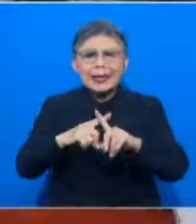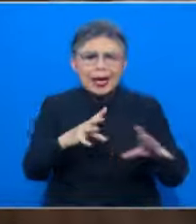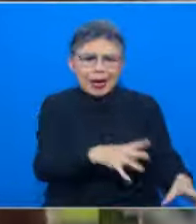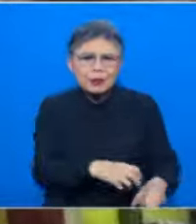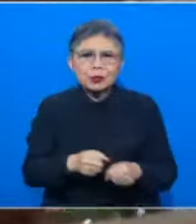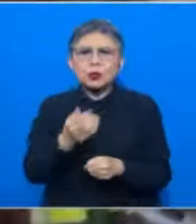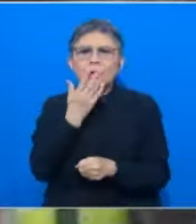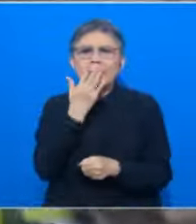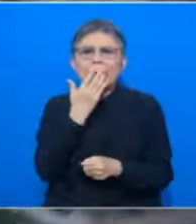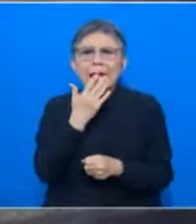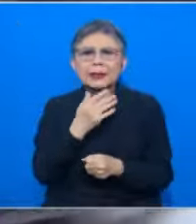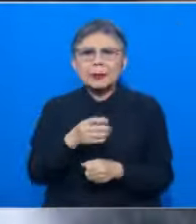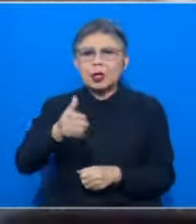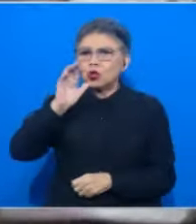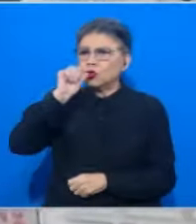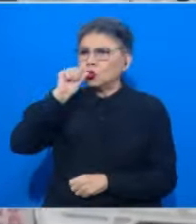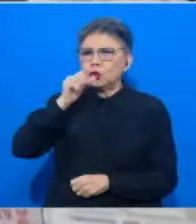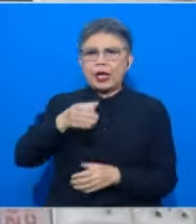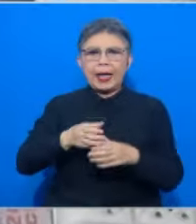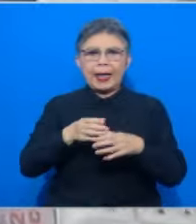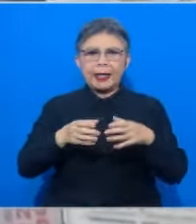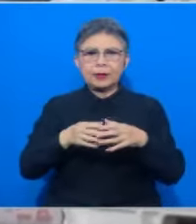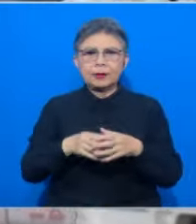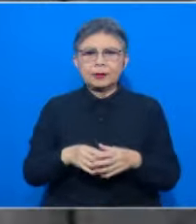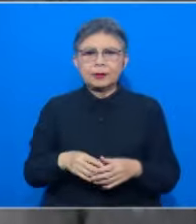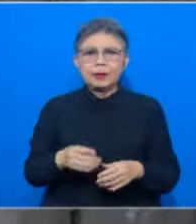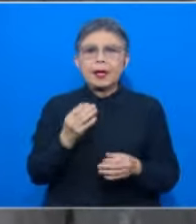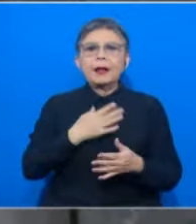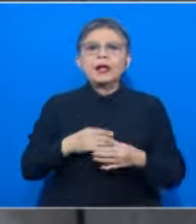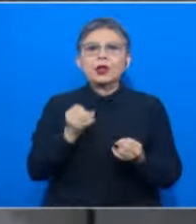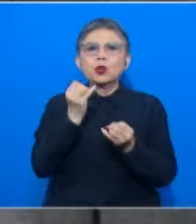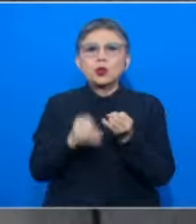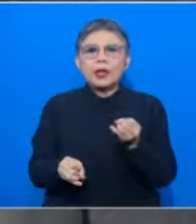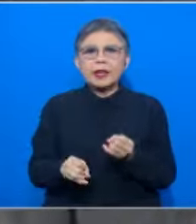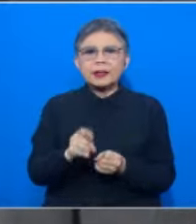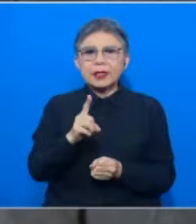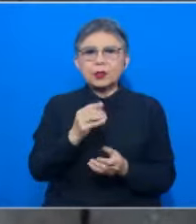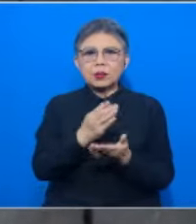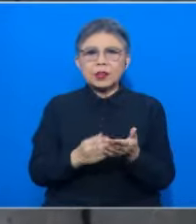susu kaleng. Pemilik toko yang akibat kejadian ini mengalami kerugian